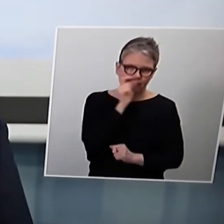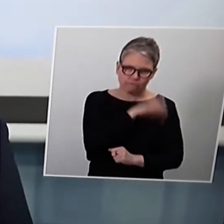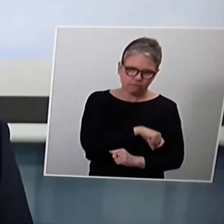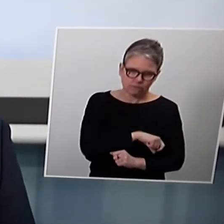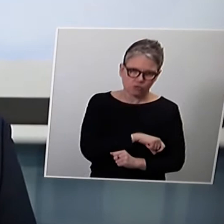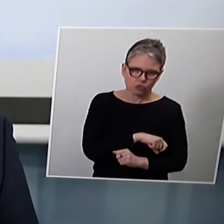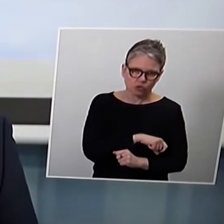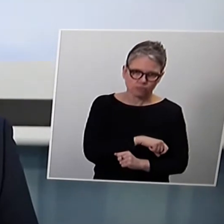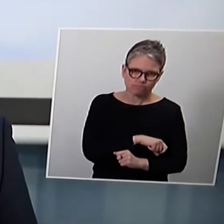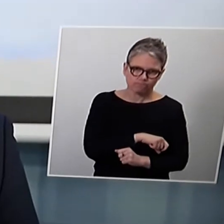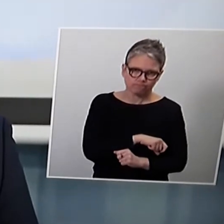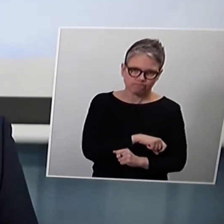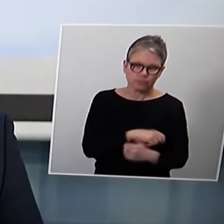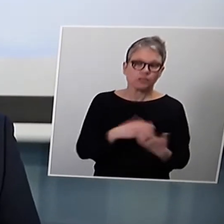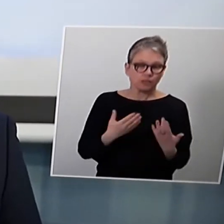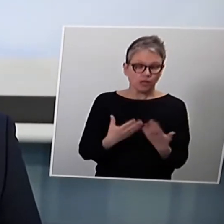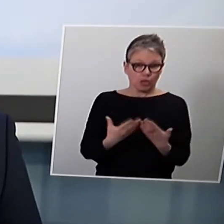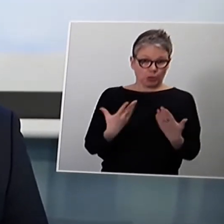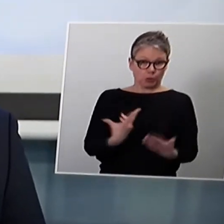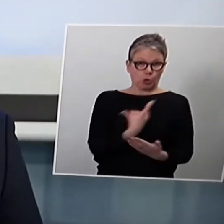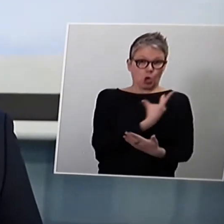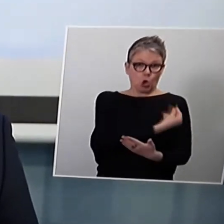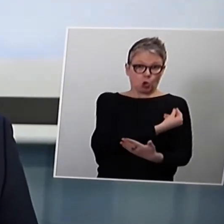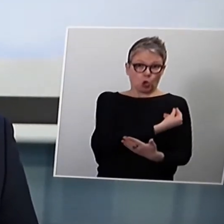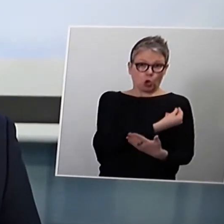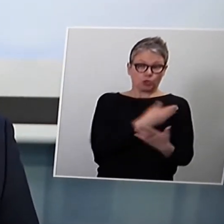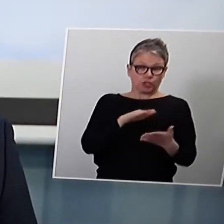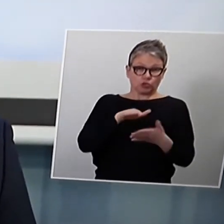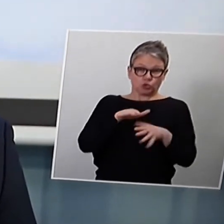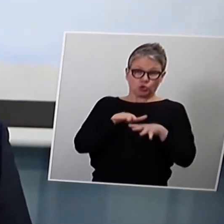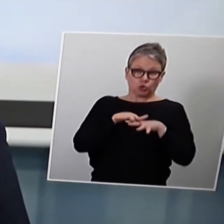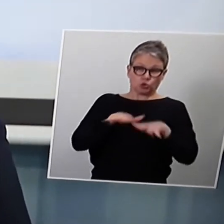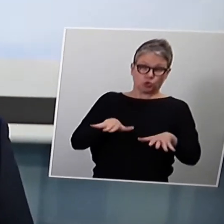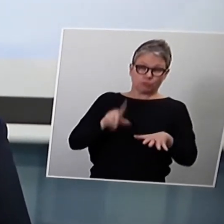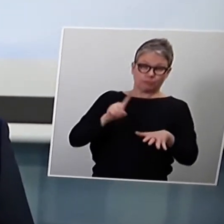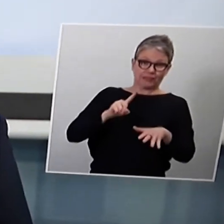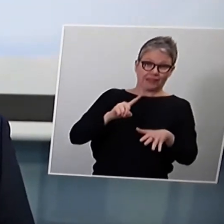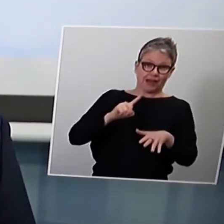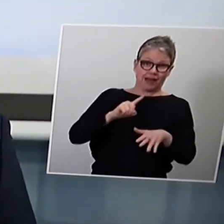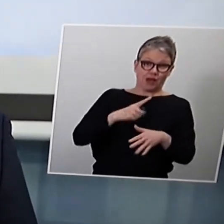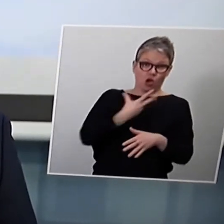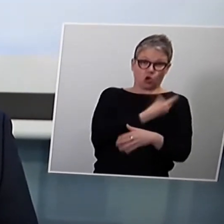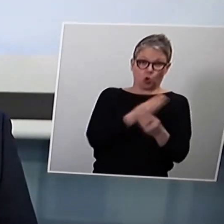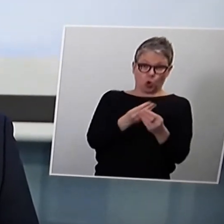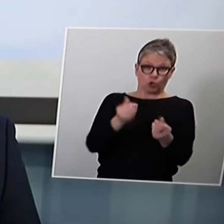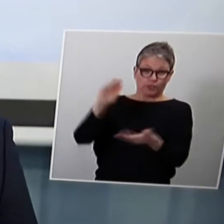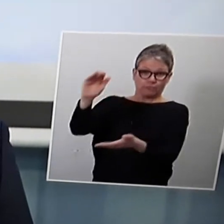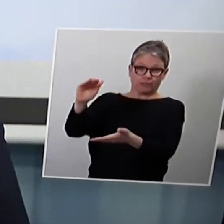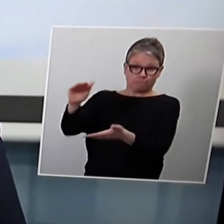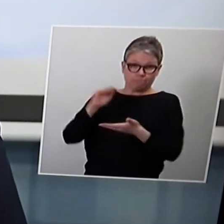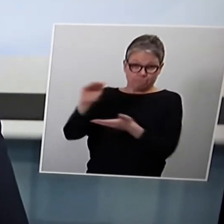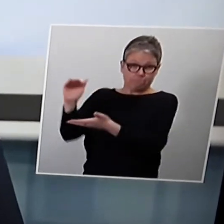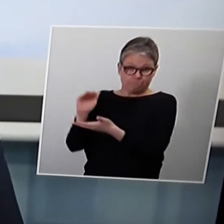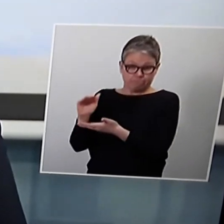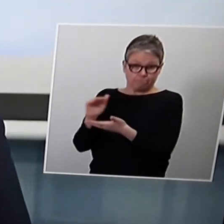tämä rokote, joka meille tulee nyt suurimmassa määrissä, eli